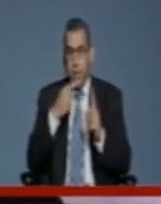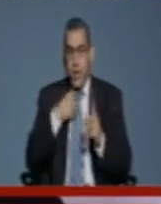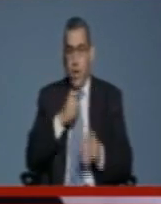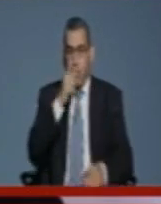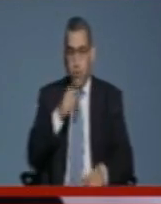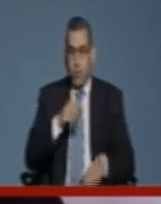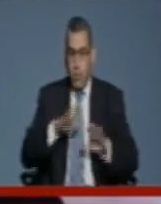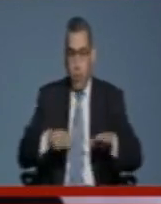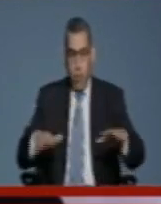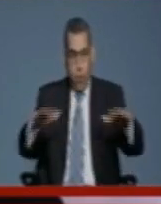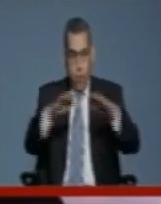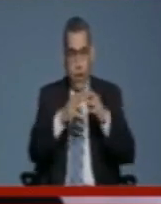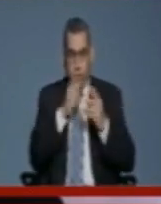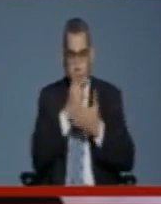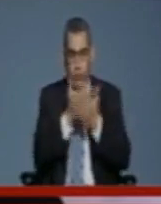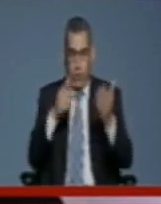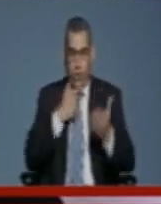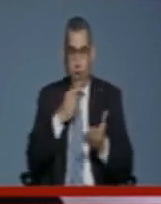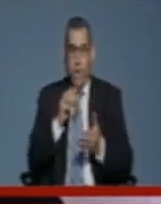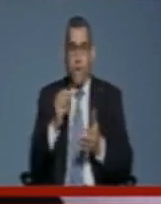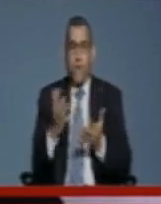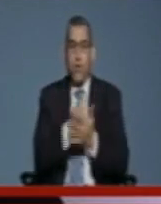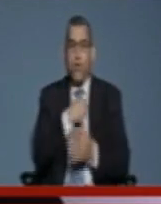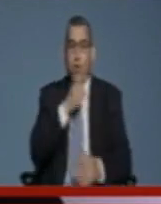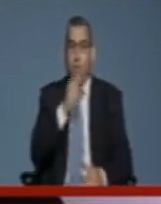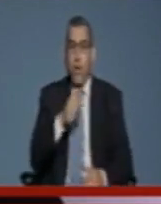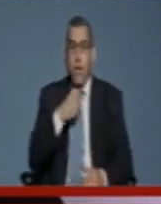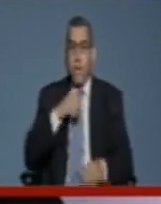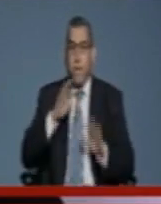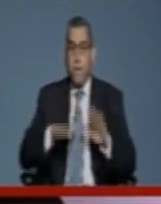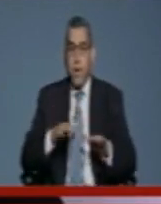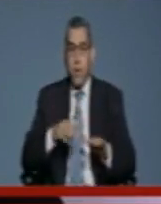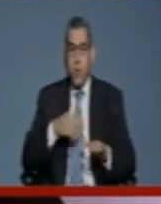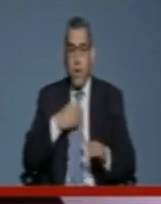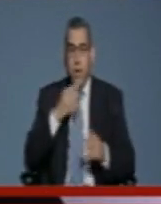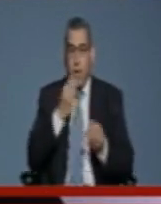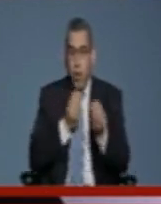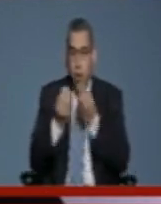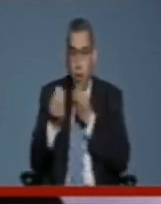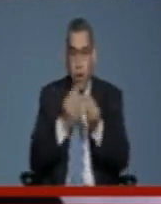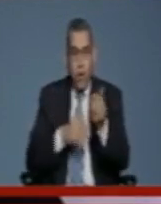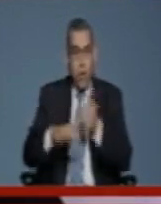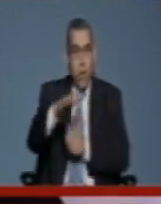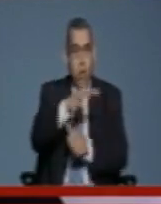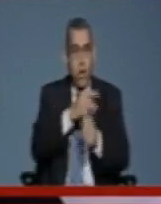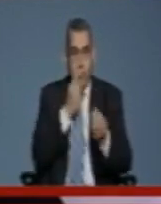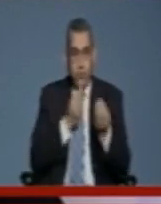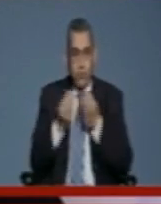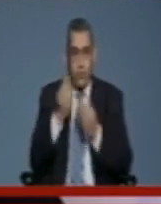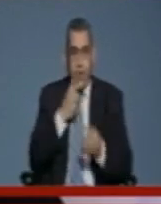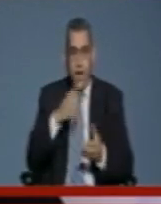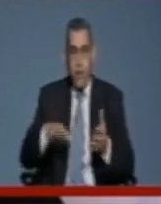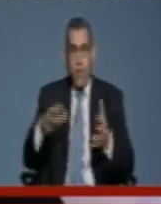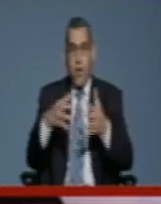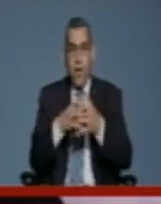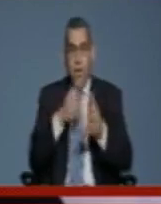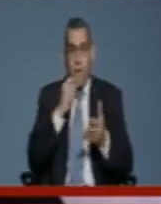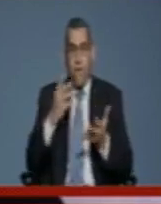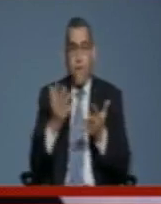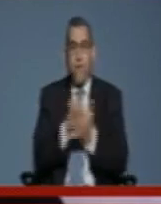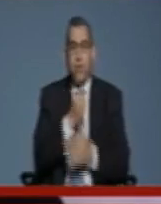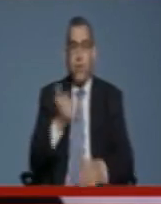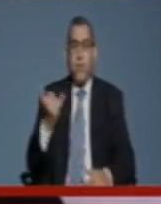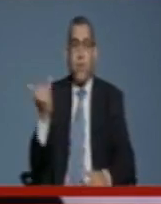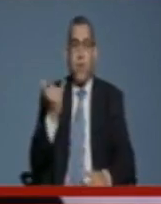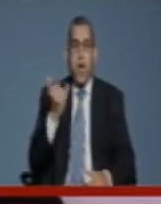مع بعض دلوقتي واقول ان احنا في الحوار الوطني اللي اطلقنا من سنتين كان فرصه كويسه قوي ان احنا